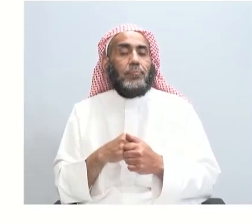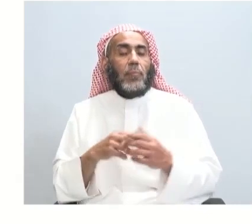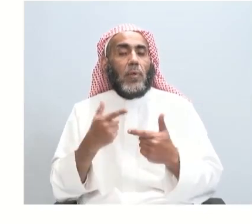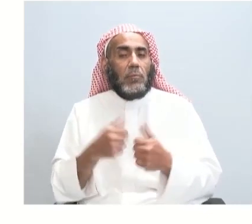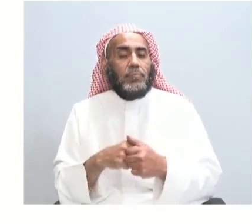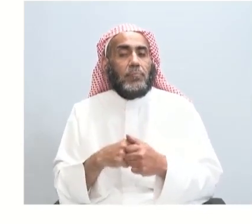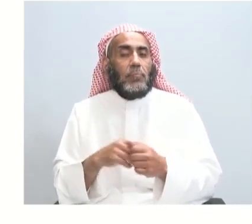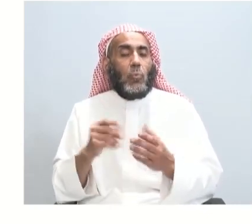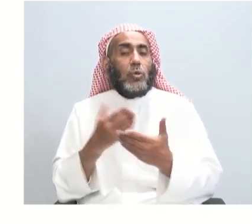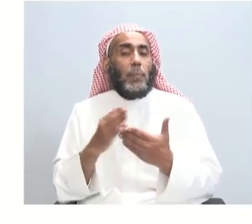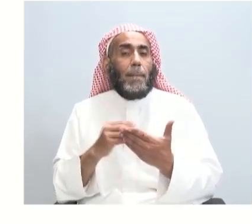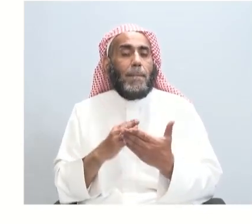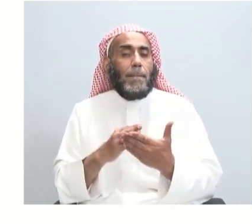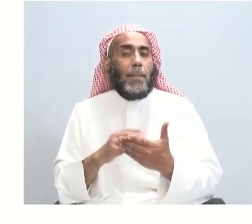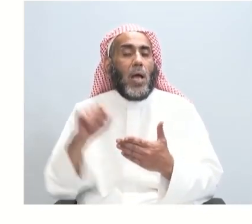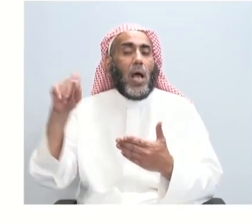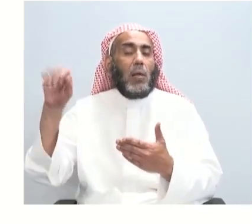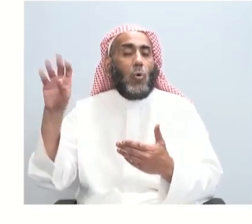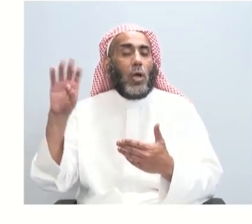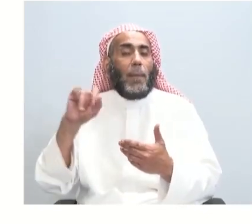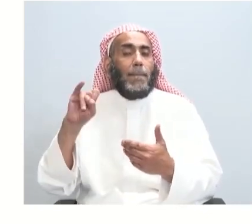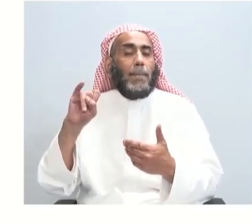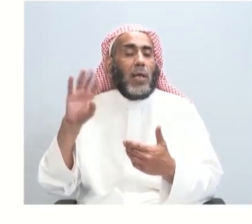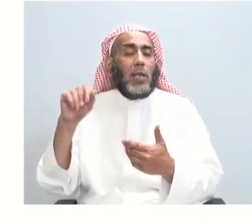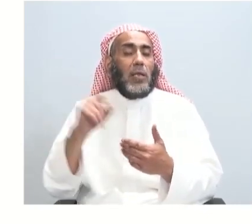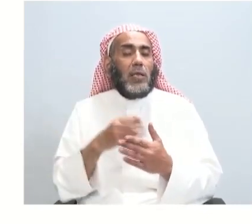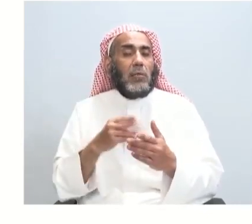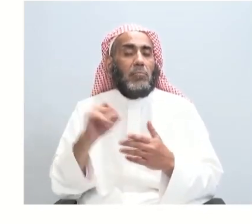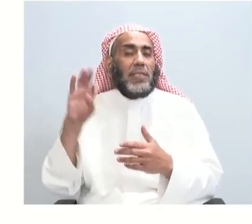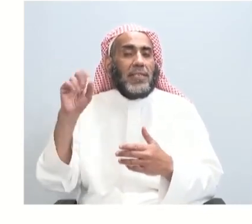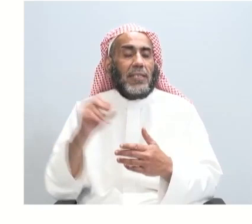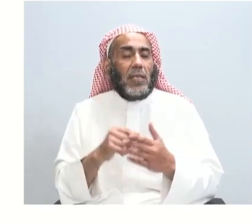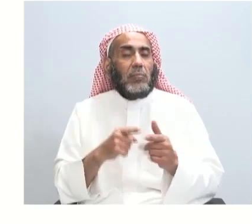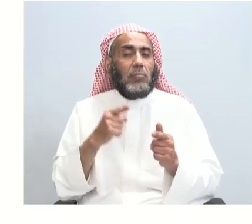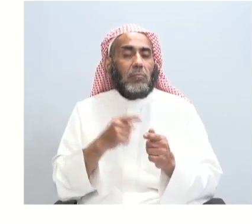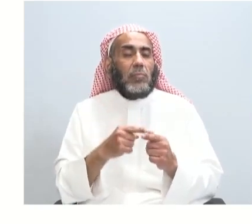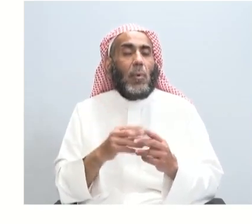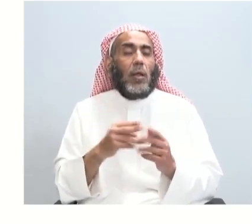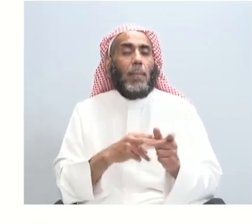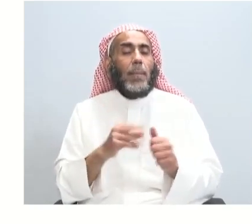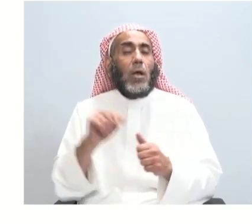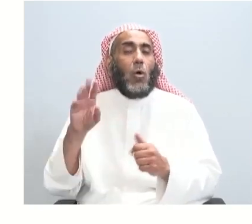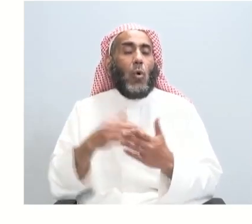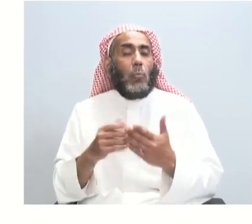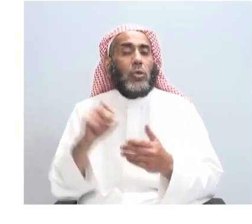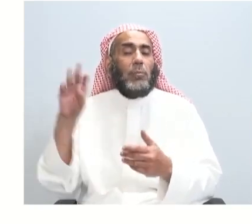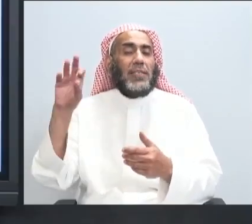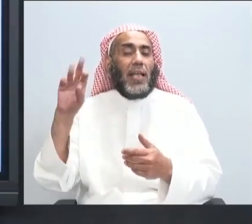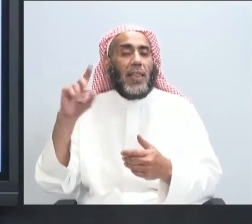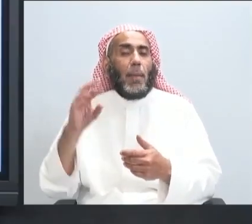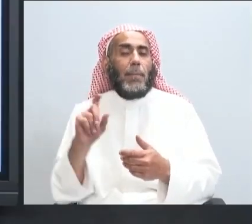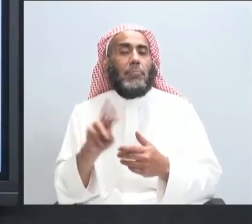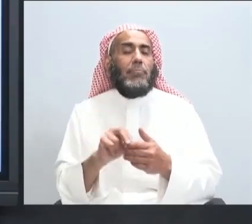كذلك معجم المحكم أيضا تبع، والمحكم أيضا تبع العين، وأيضا معجم التهذيب،